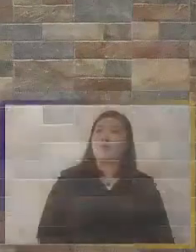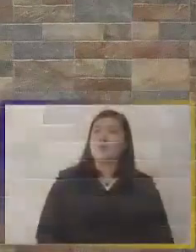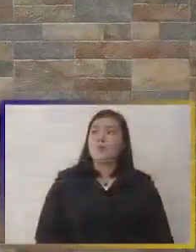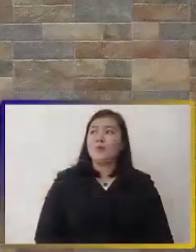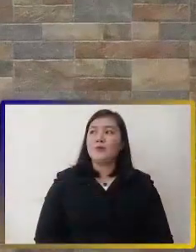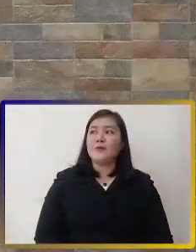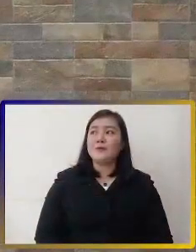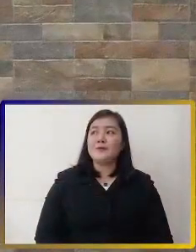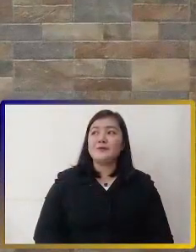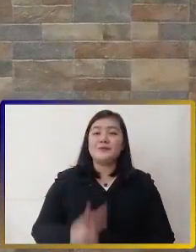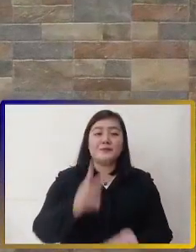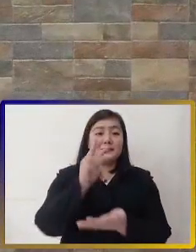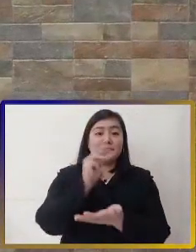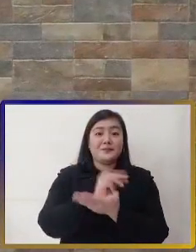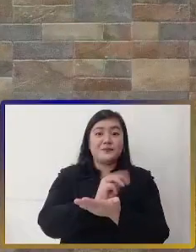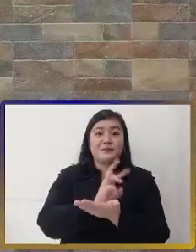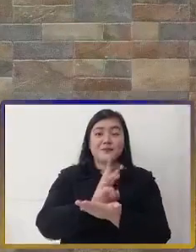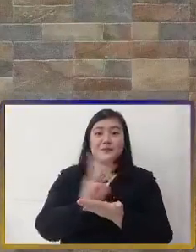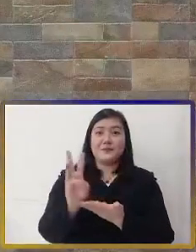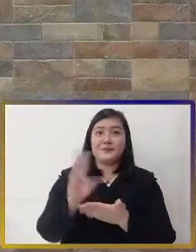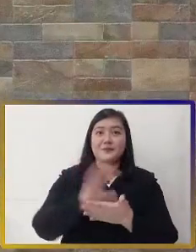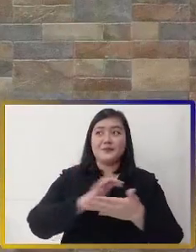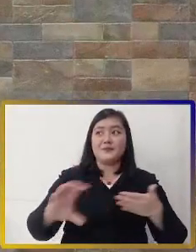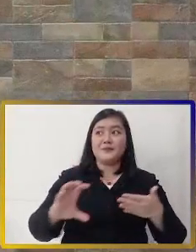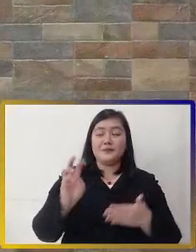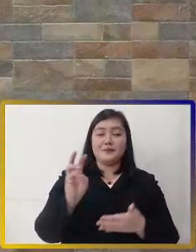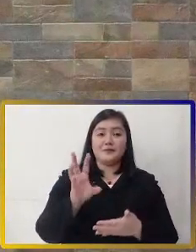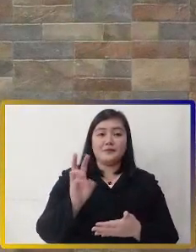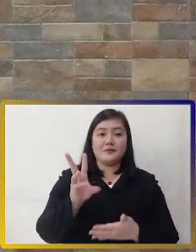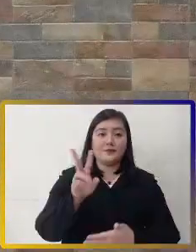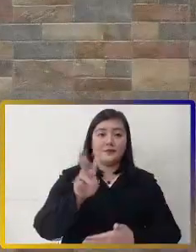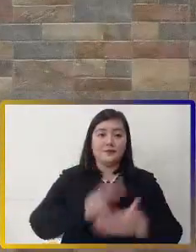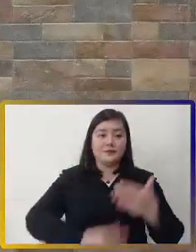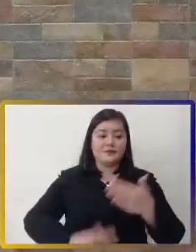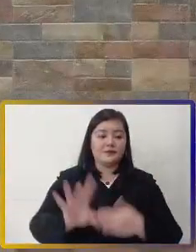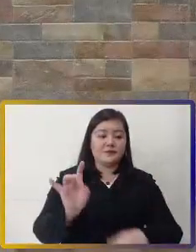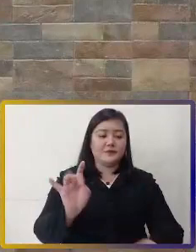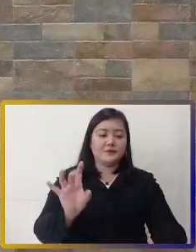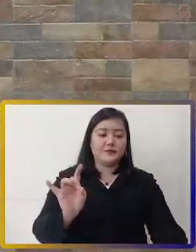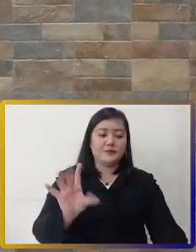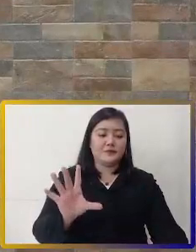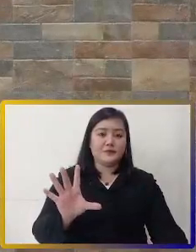tayo ilalabas dito po sa ating screen. Yan, alright? Matthew chapter 16, verse number